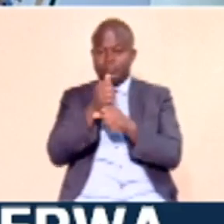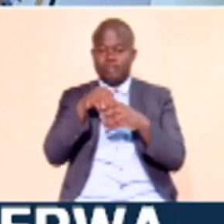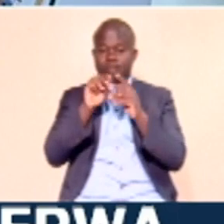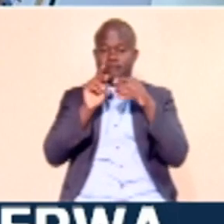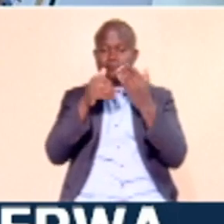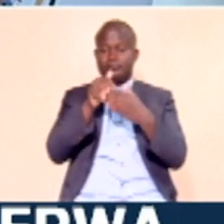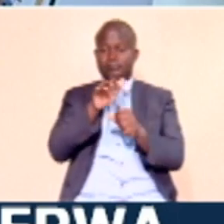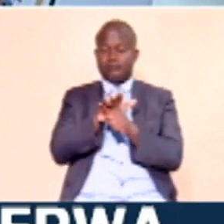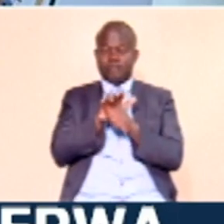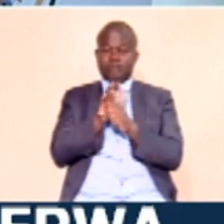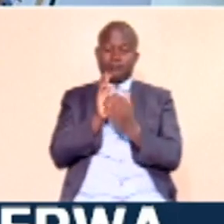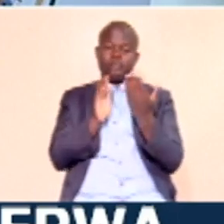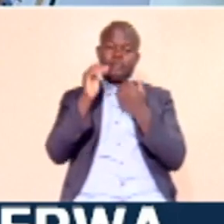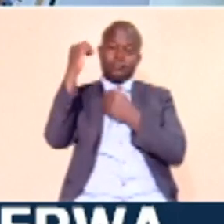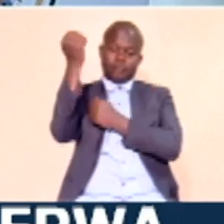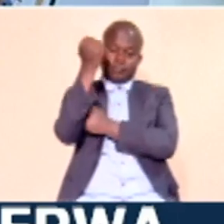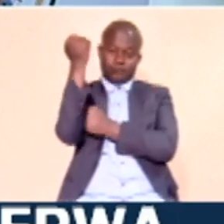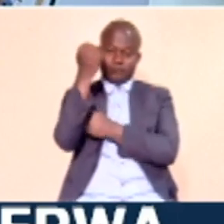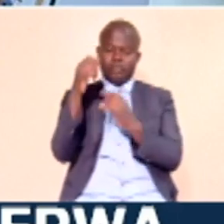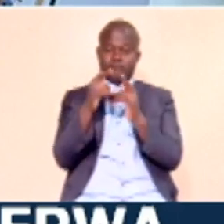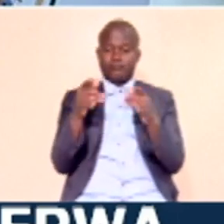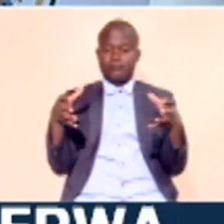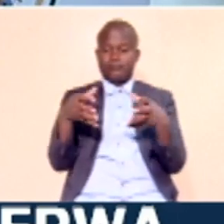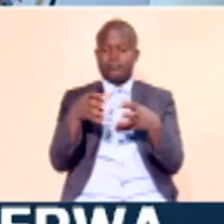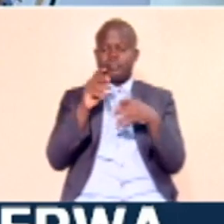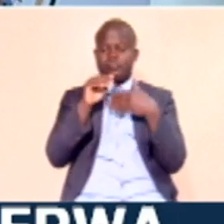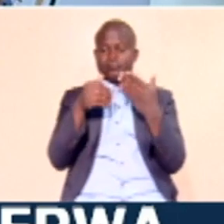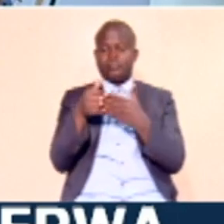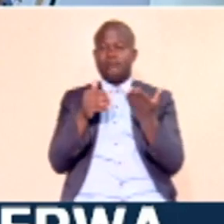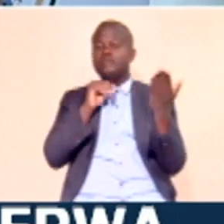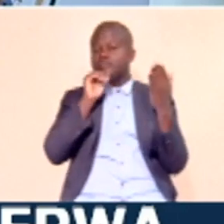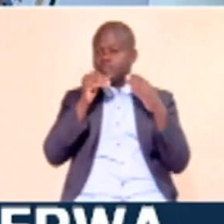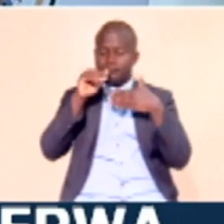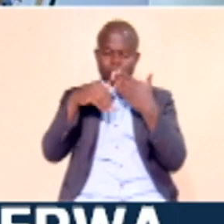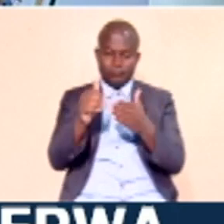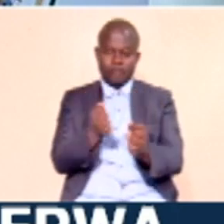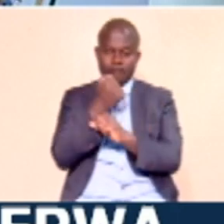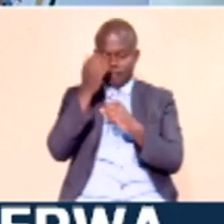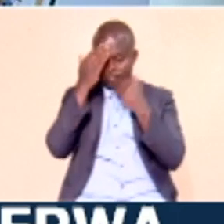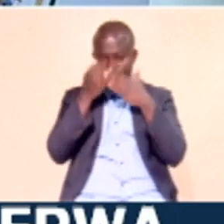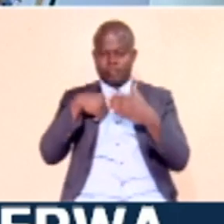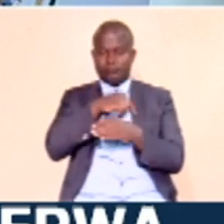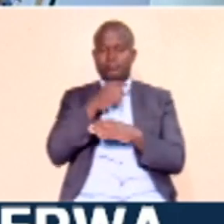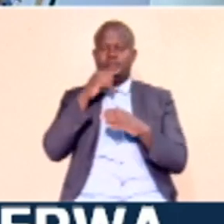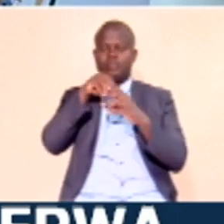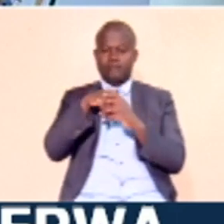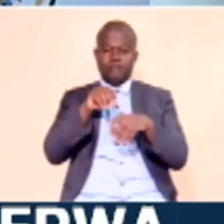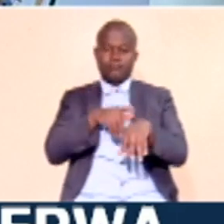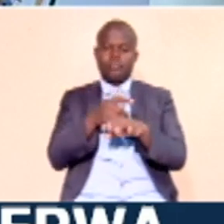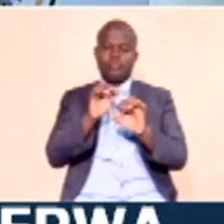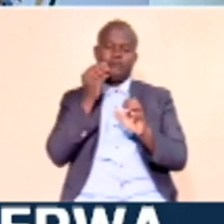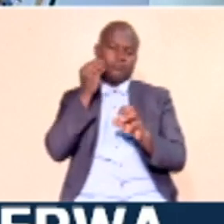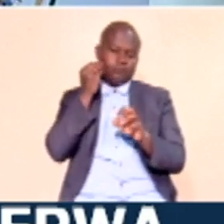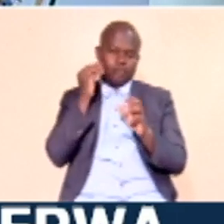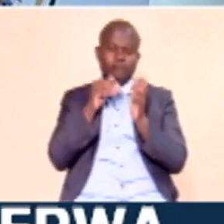baturage ziba zarahizwe inama zihuza abaturage n'abayobozi izo ntabwo zari gushoboka kubera ko hari twari turi mu gihe cyazaguma mu rugo